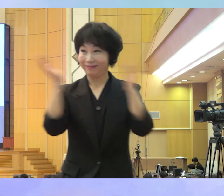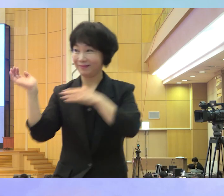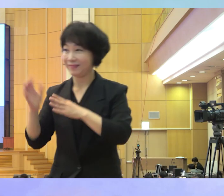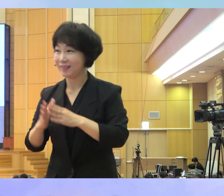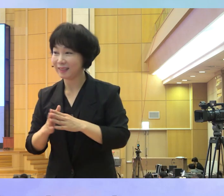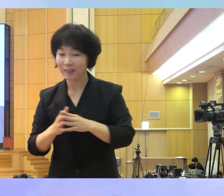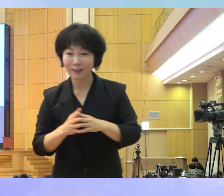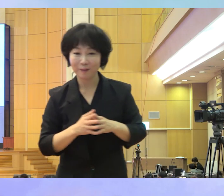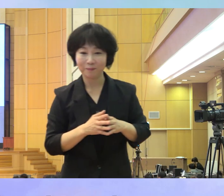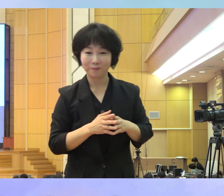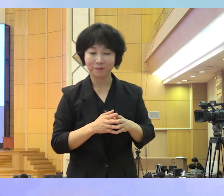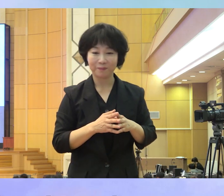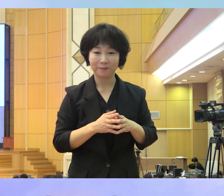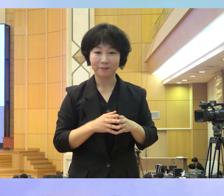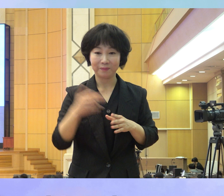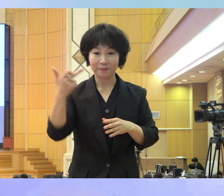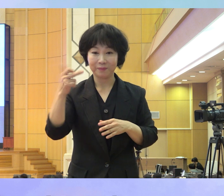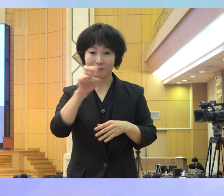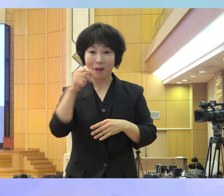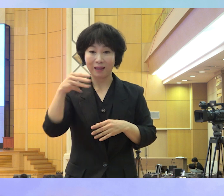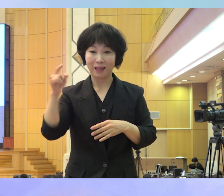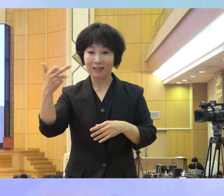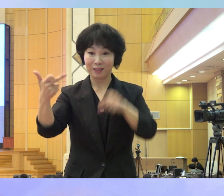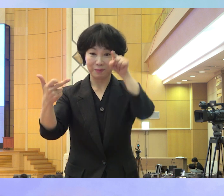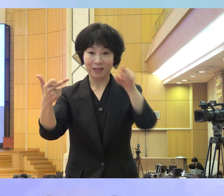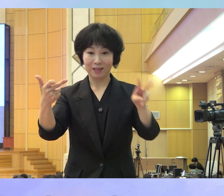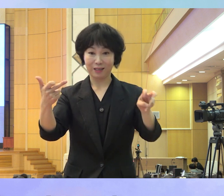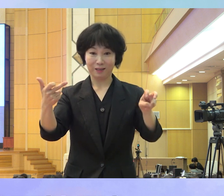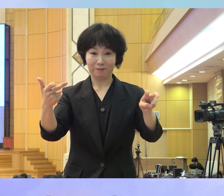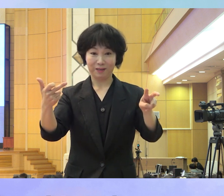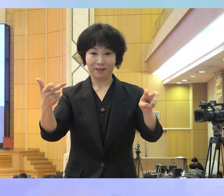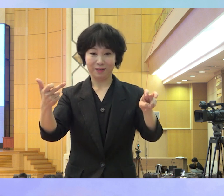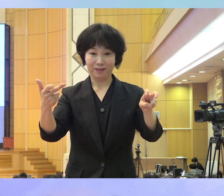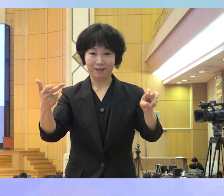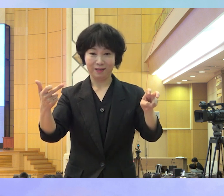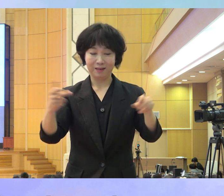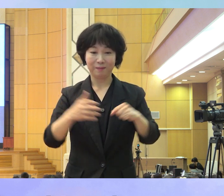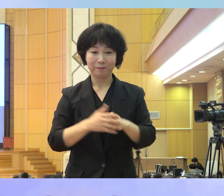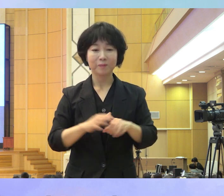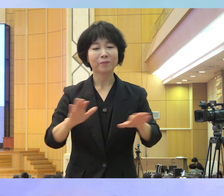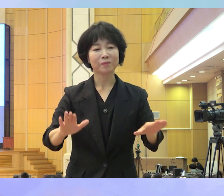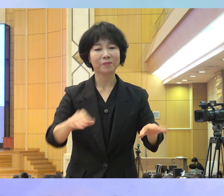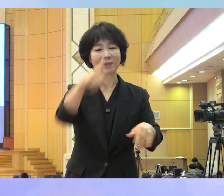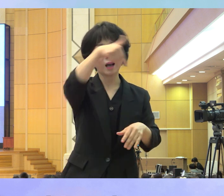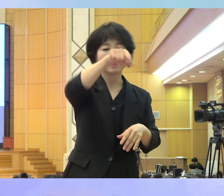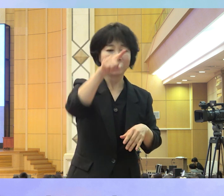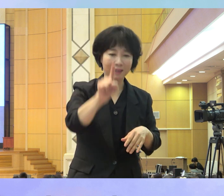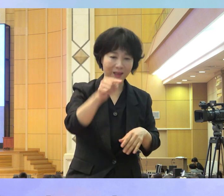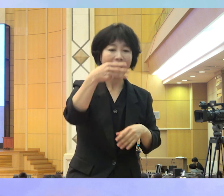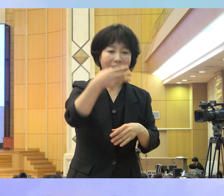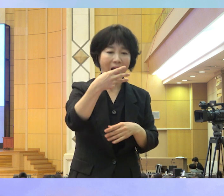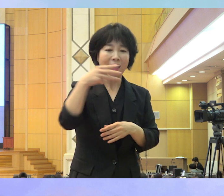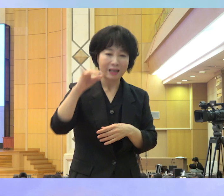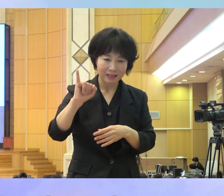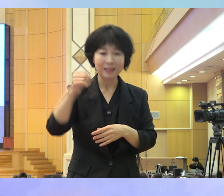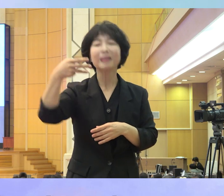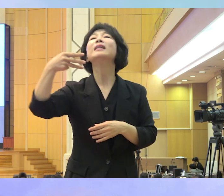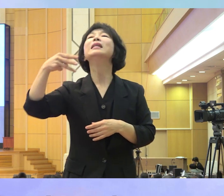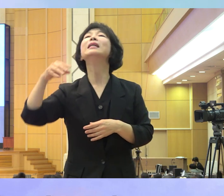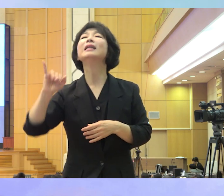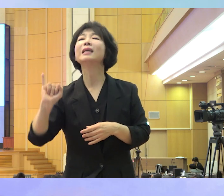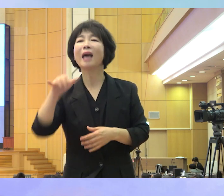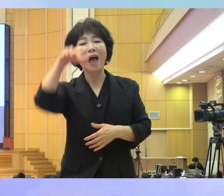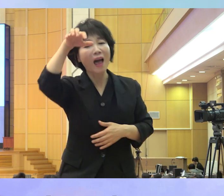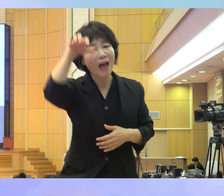마태복음 17장 22절에 보니까 갈릴리에, 오늘 말씀은요 전부 다 갈릴리 예수고 갈릴리에서 주님이